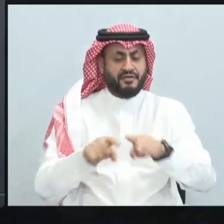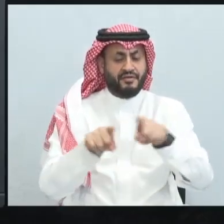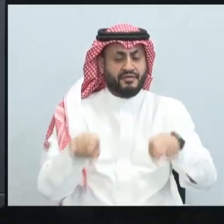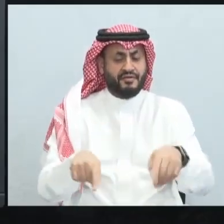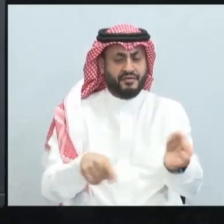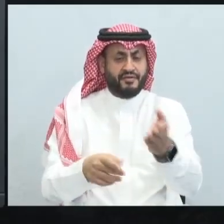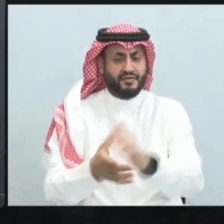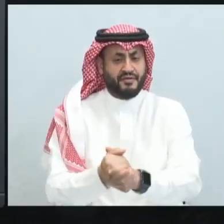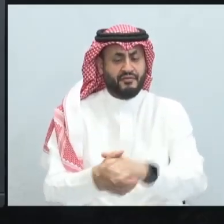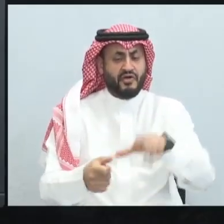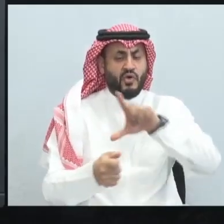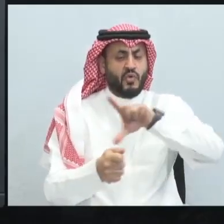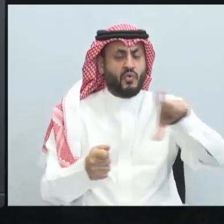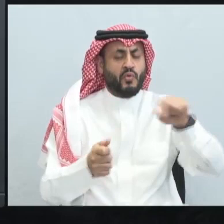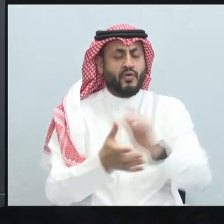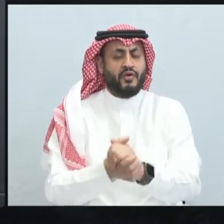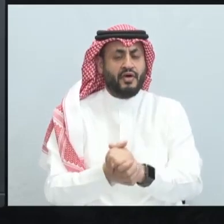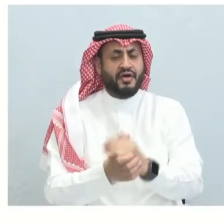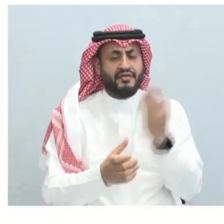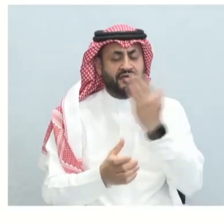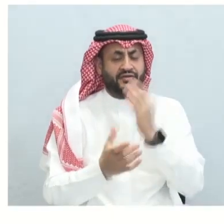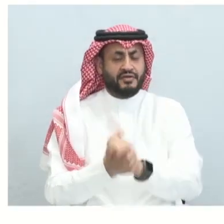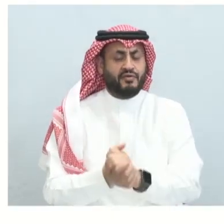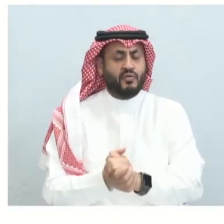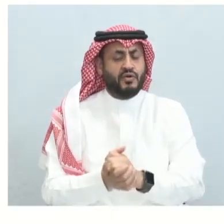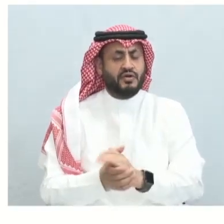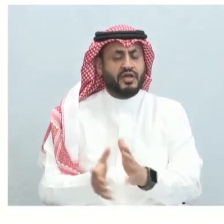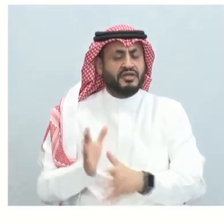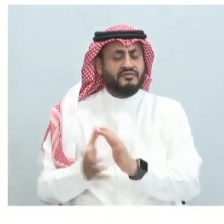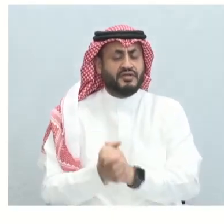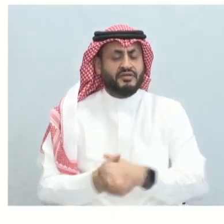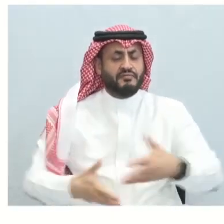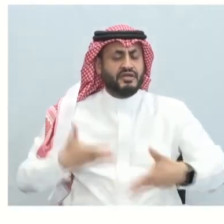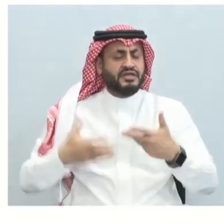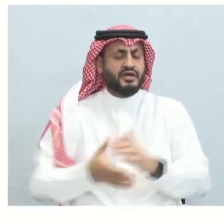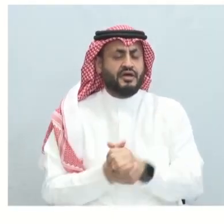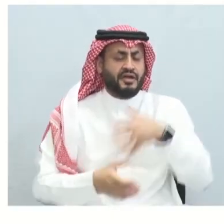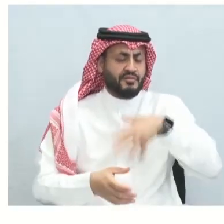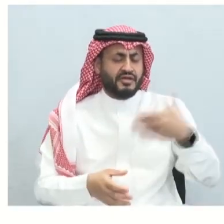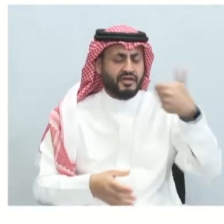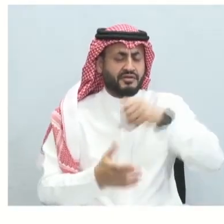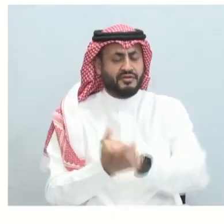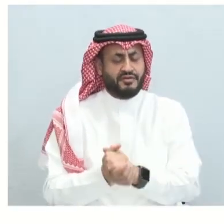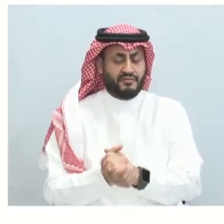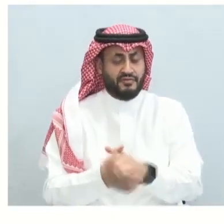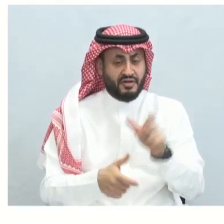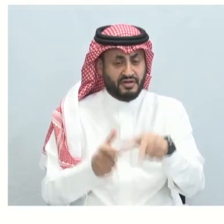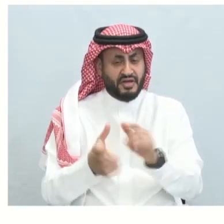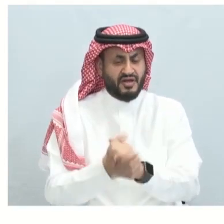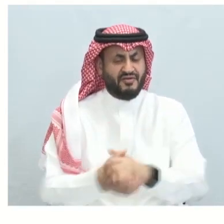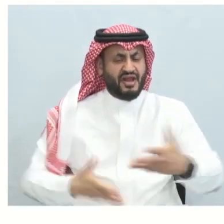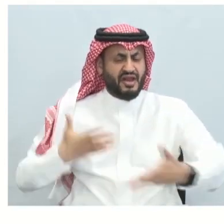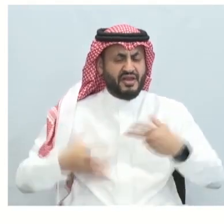وبعنوان درسنا وهو صفه مزاح النبي صلى الله عليه وسلم فان الانسان عندما يمازح